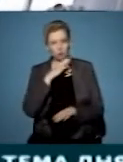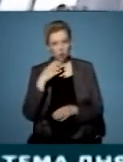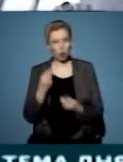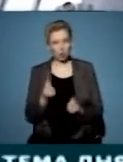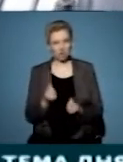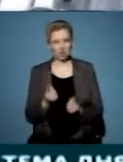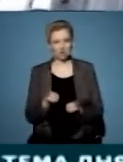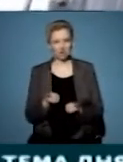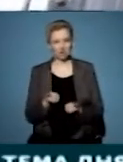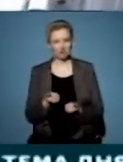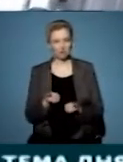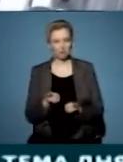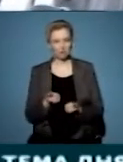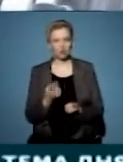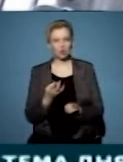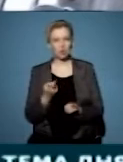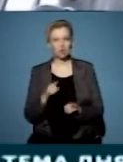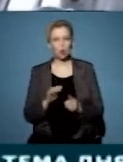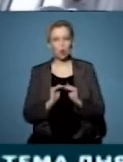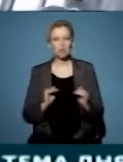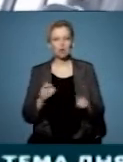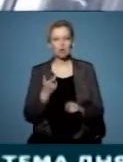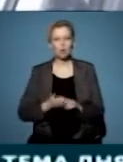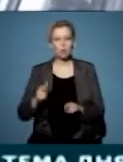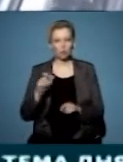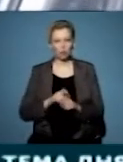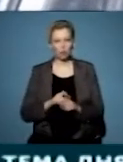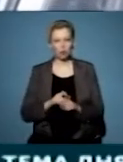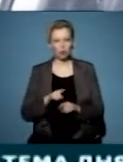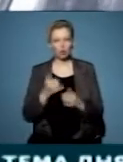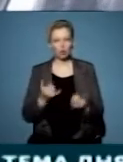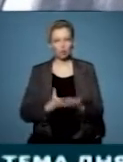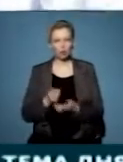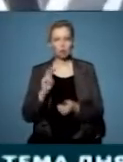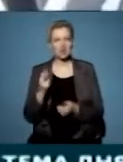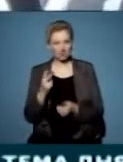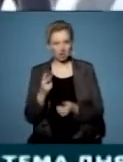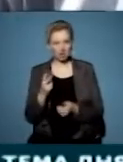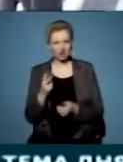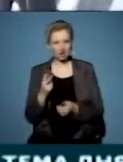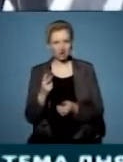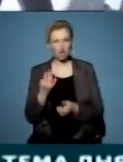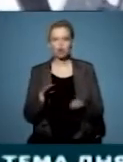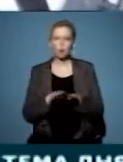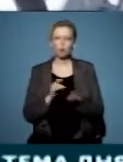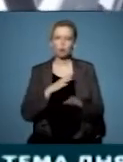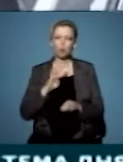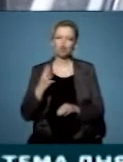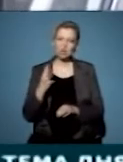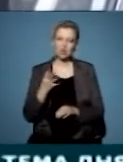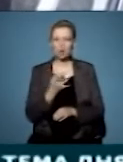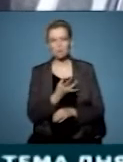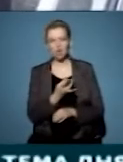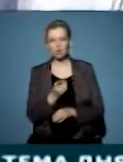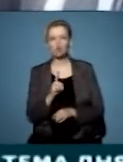да? Ну, зато діти більше, бо вони зараз платять по 2 гривні. А якщо порівняти з тим, що було 4 гривні, 5